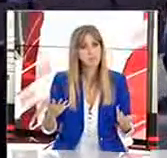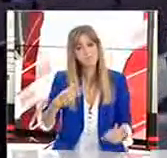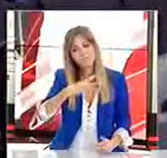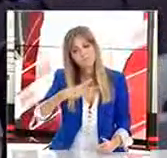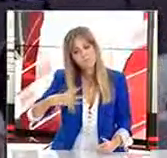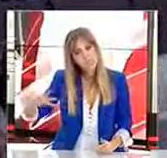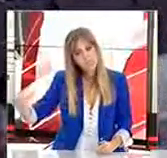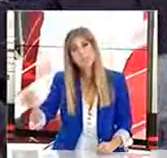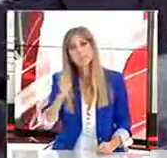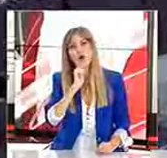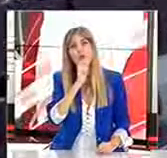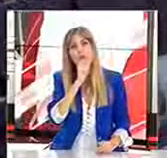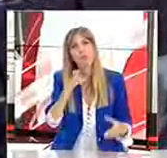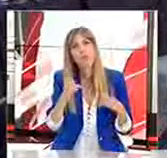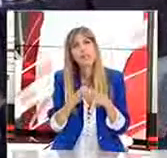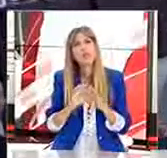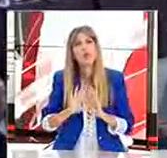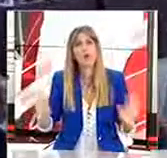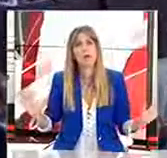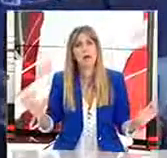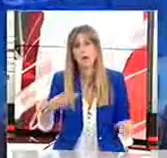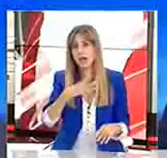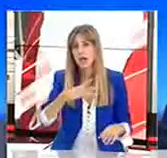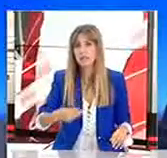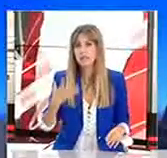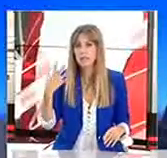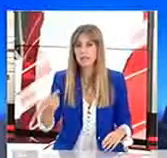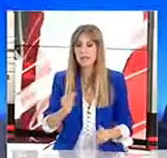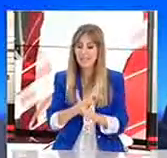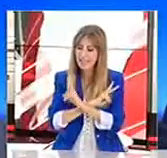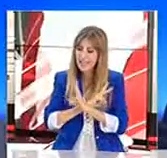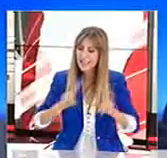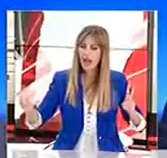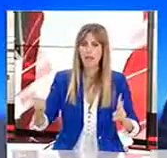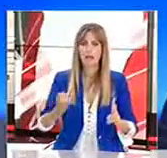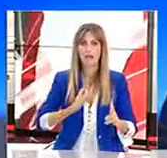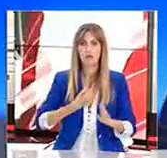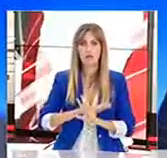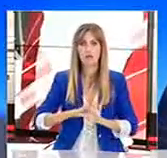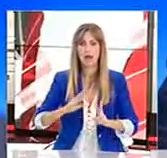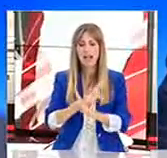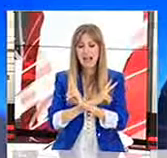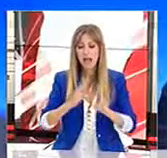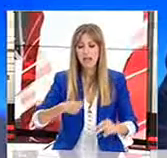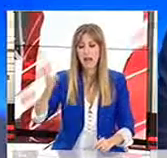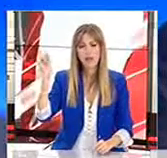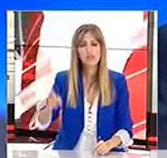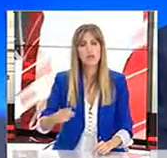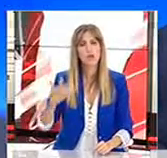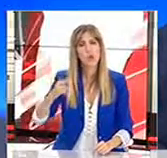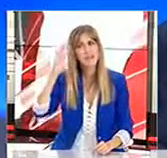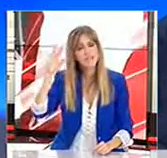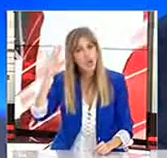η οποία φυσικά έχει μια διακριτή ταυτότητα. Απόλυτα διακριτή, θέσεις, απόψεις συγκεκριμένες, αλλά δεν είναι μια πολιτική δύναμη